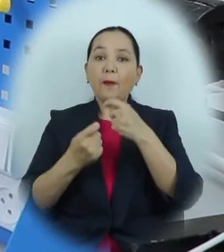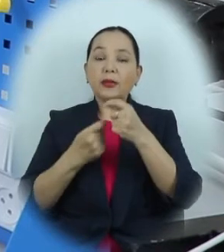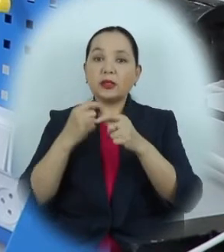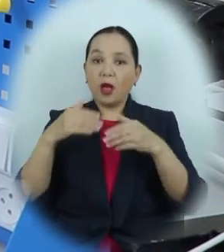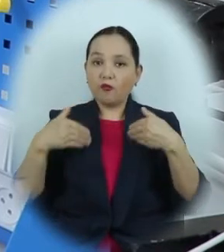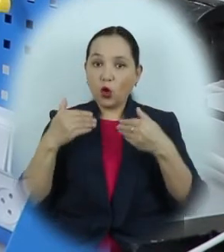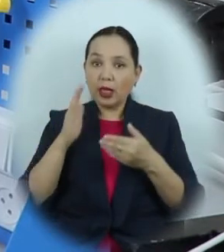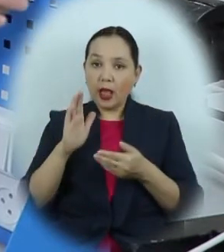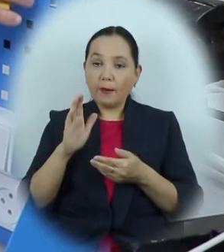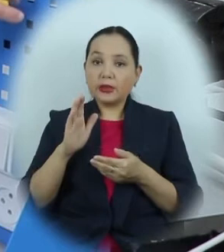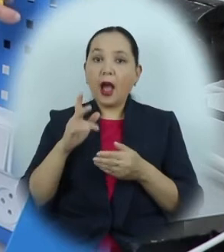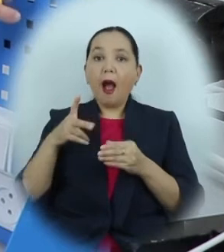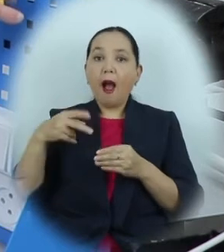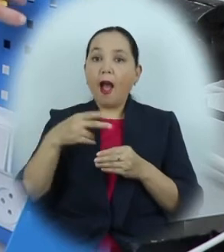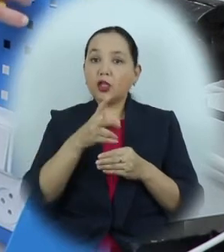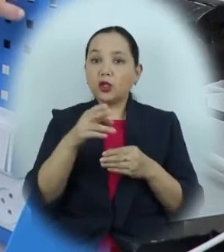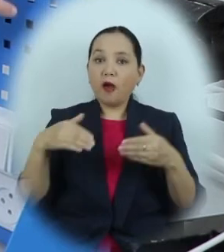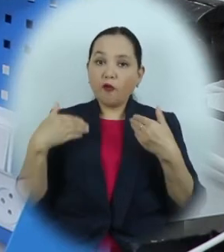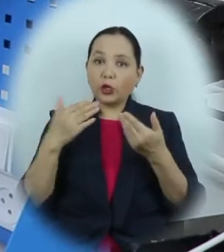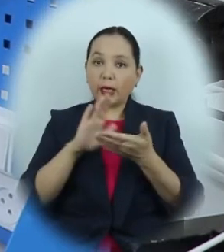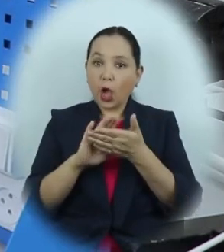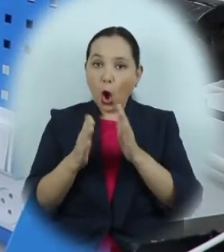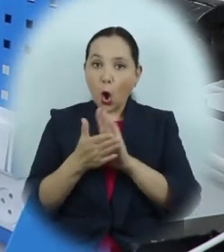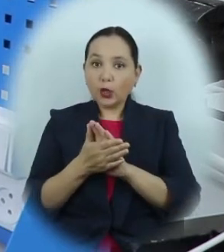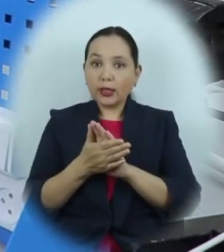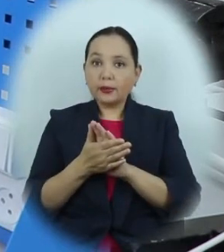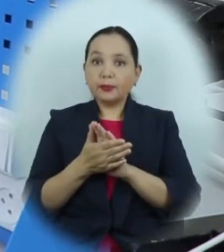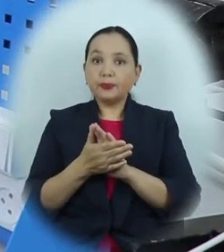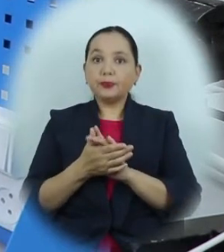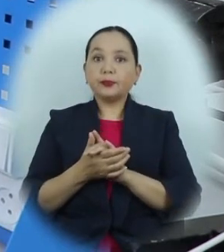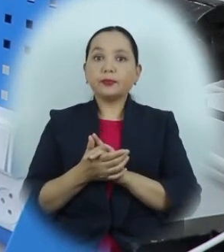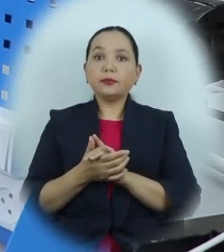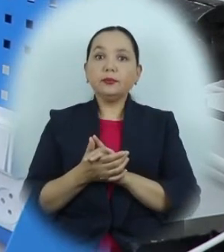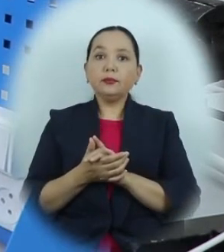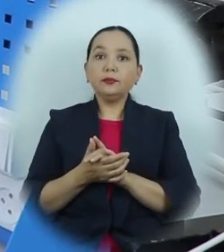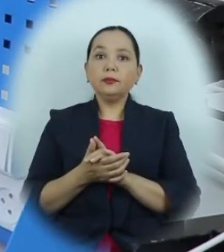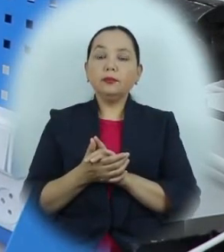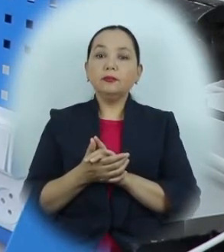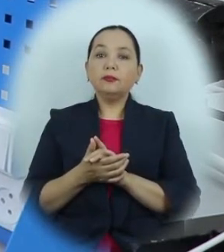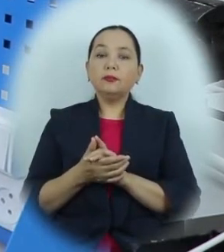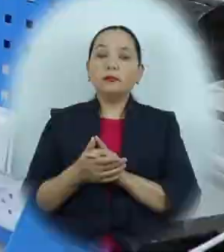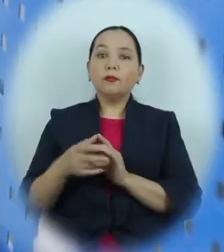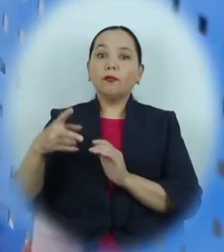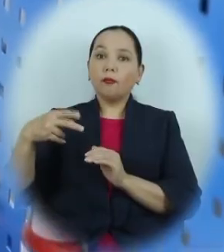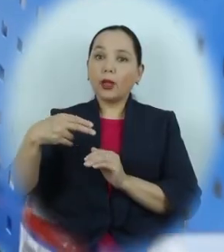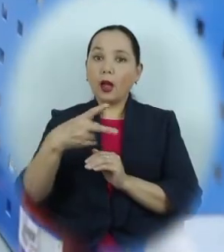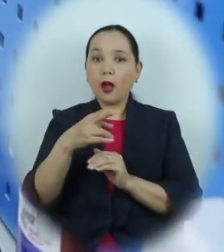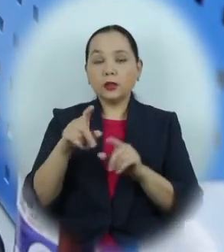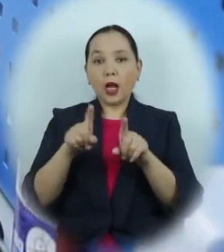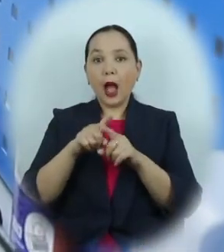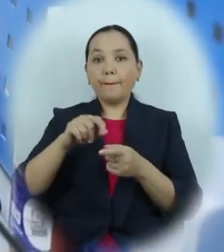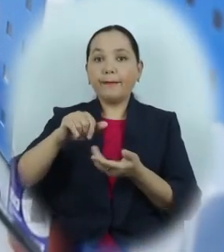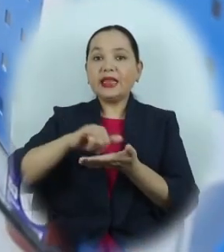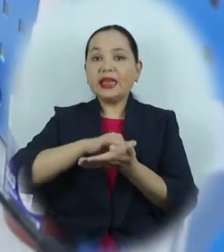metrimizdan foydalanamiz. Qaychimizdan foydalangan holda, qaychimizni ham olib oldim. Qaychi hamda